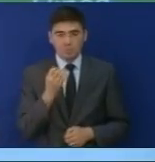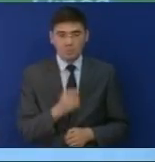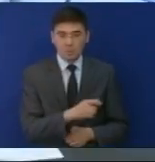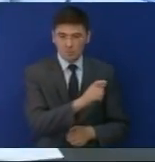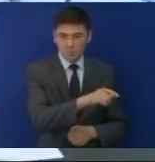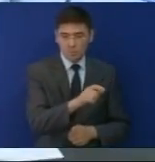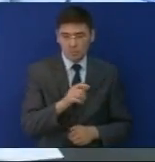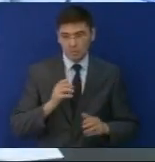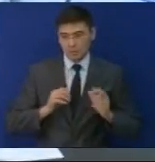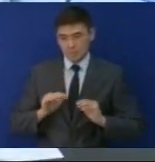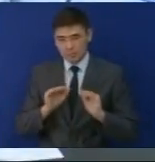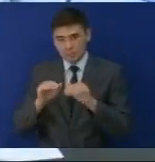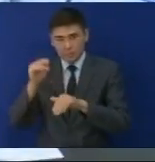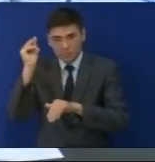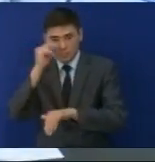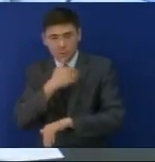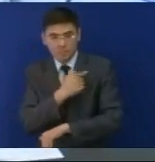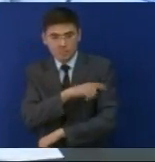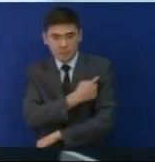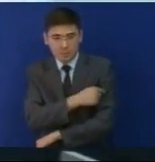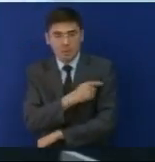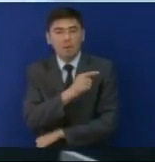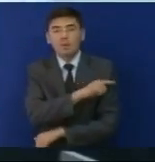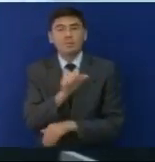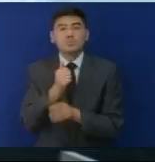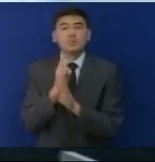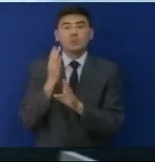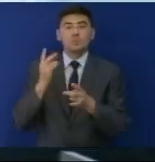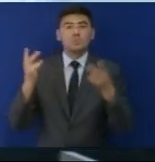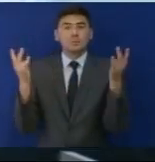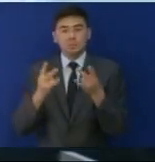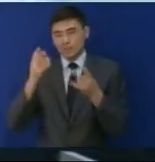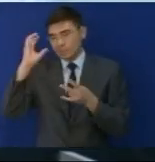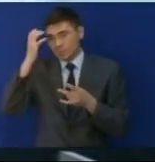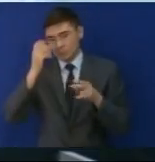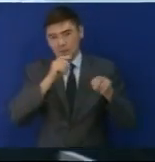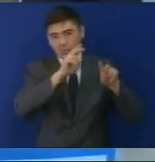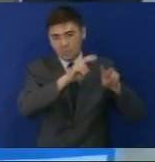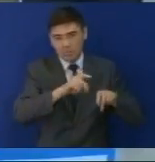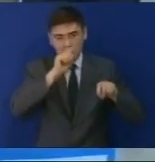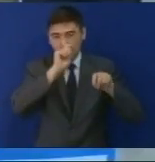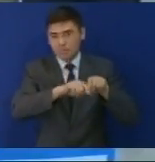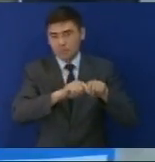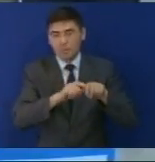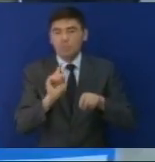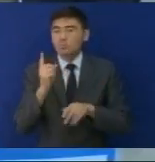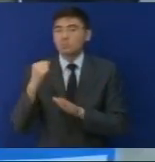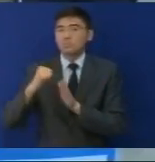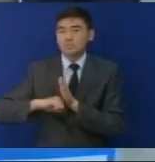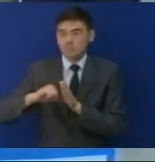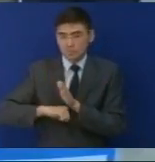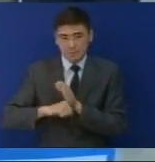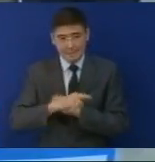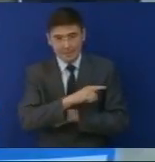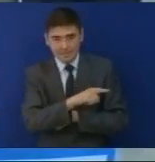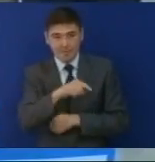стало внедрение психометрического экзамена для поступающих в медицинские вузы. Его необходимость обусловлена тем, что профессия врача требует определенных